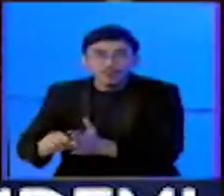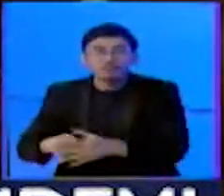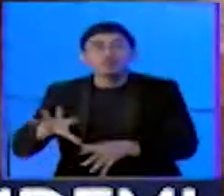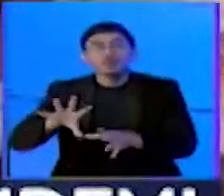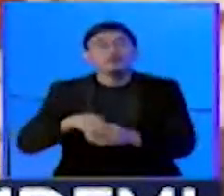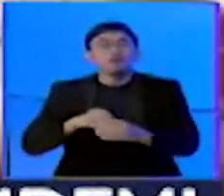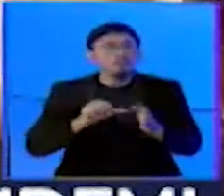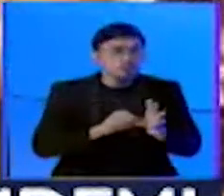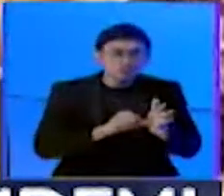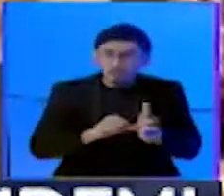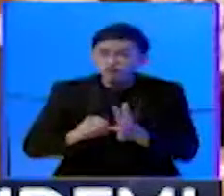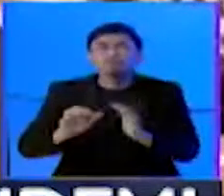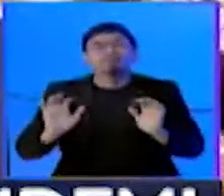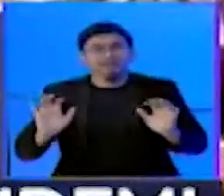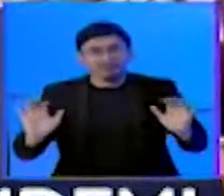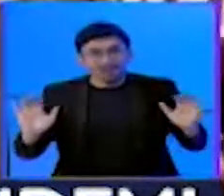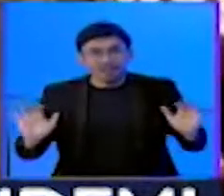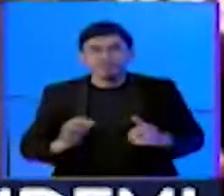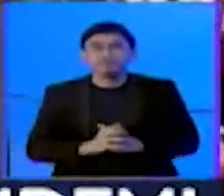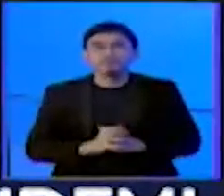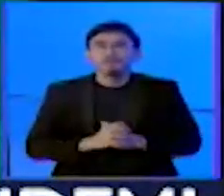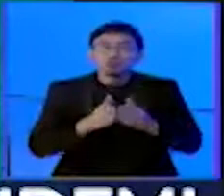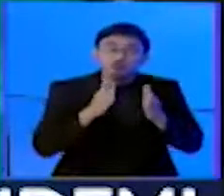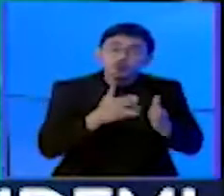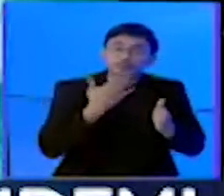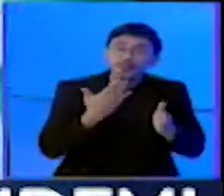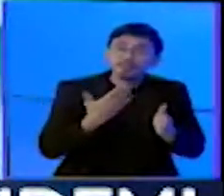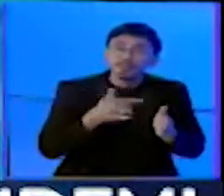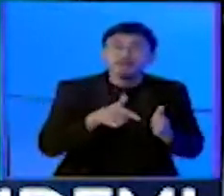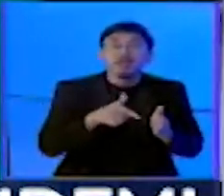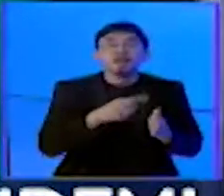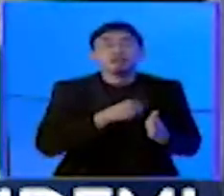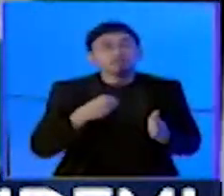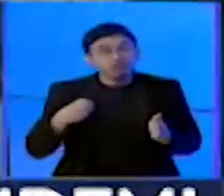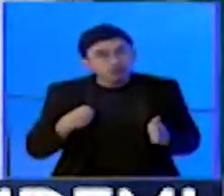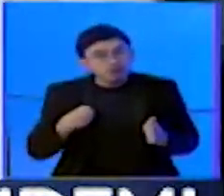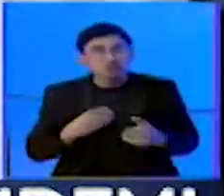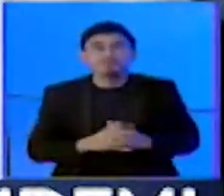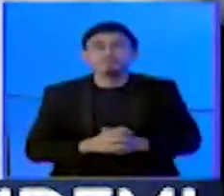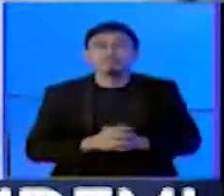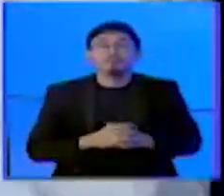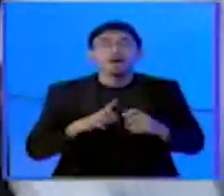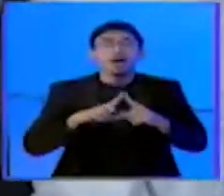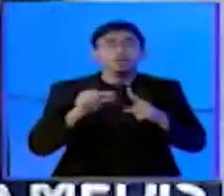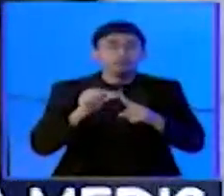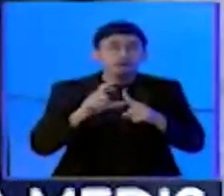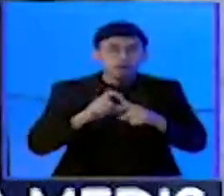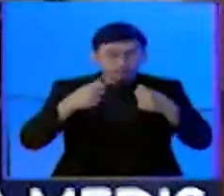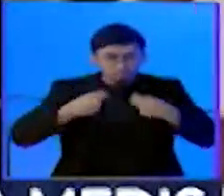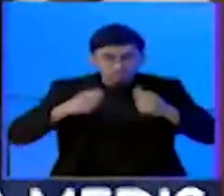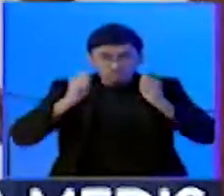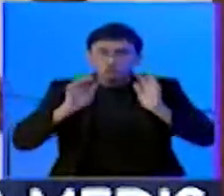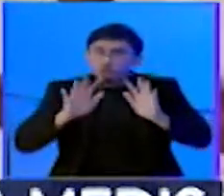ditunjukkan, khususnya kepada tenaga medis dan masyarakat yang terdampak. Tidak hanya alat pelindung diri, kesehatan tenaga medis pun tidak luput dari